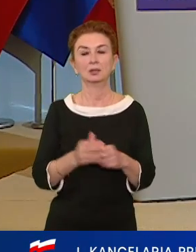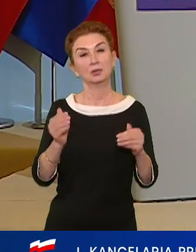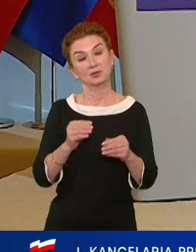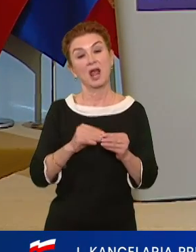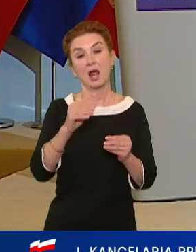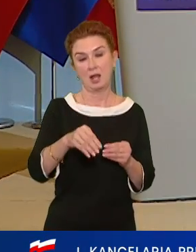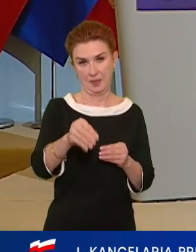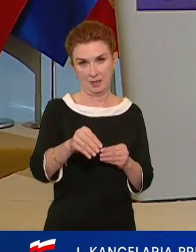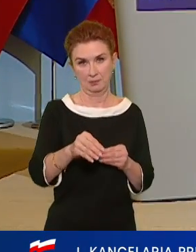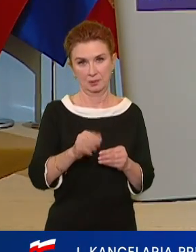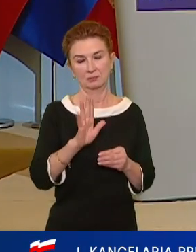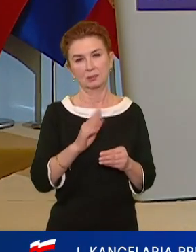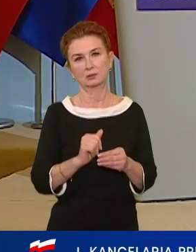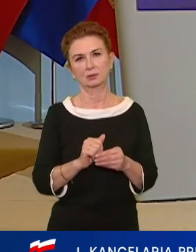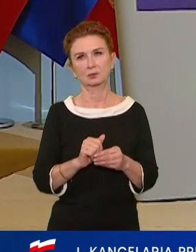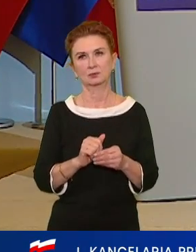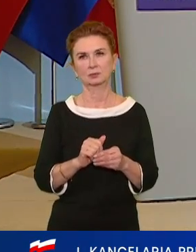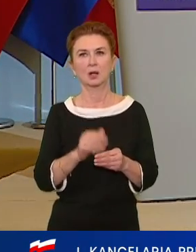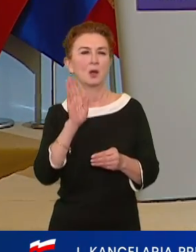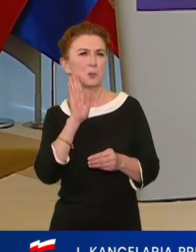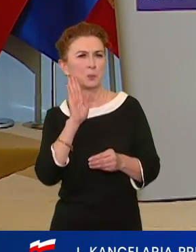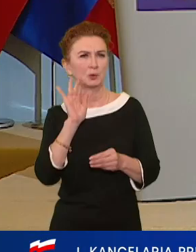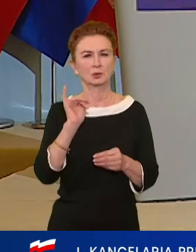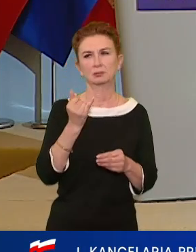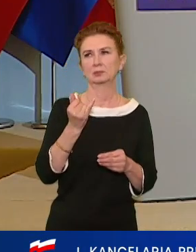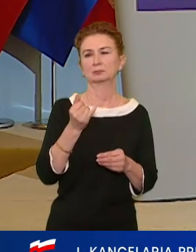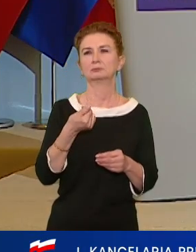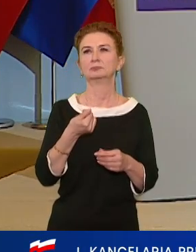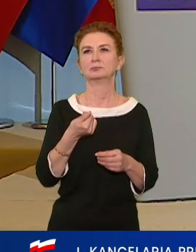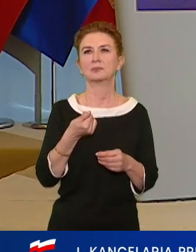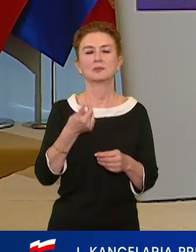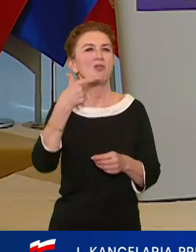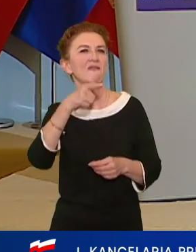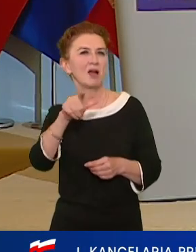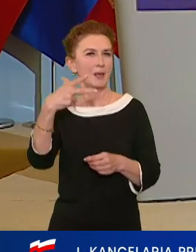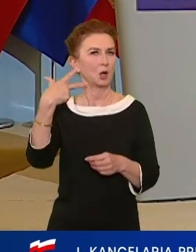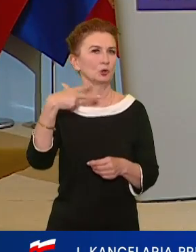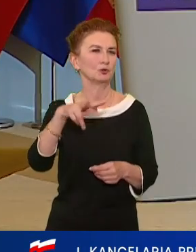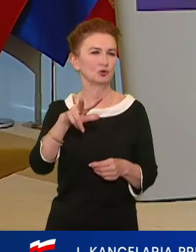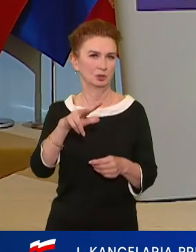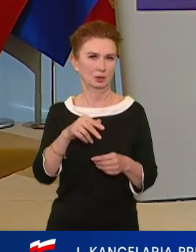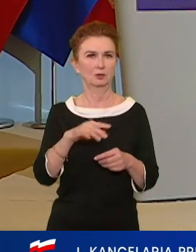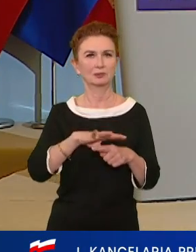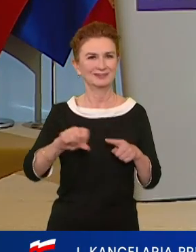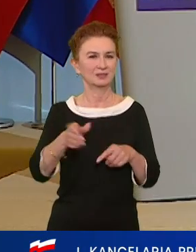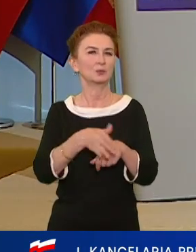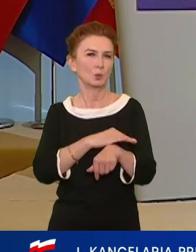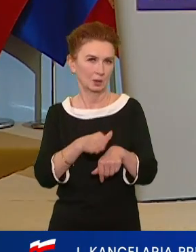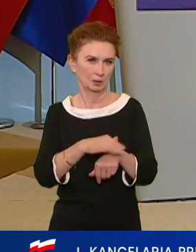czytał etapy wdrażania gospodarki będą występować w takim stylu dwutygodniowym tygodniowym to jest inne pytania w